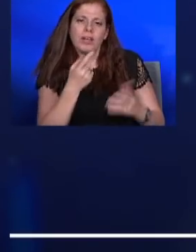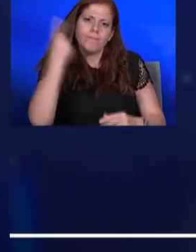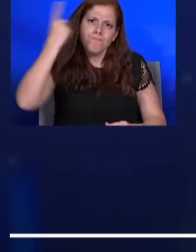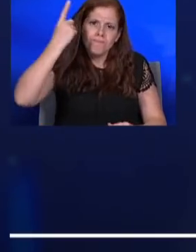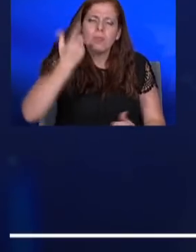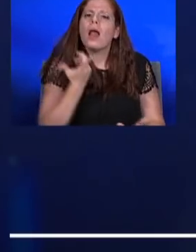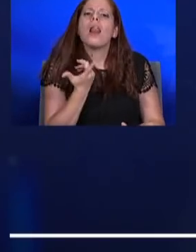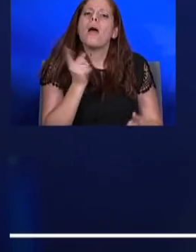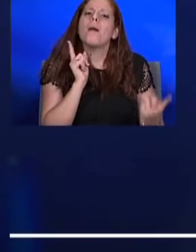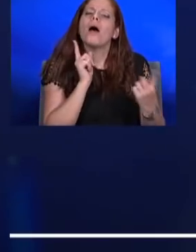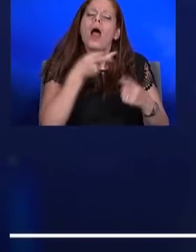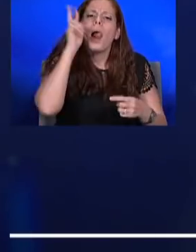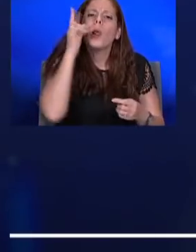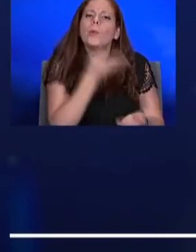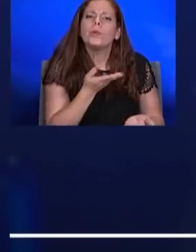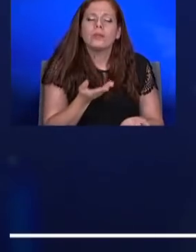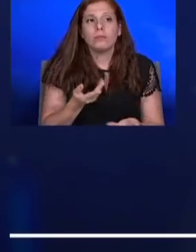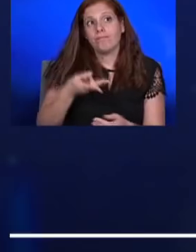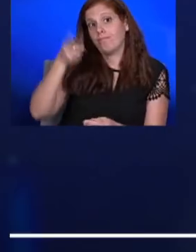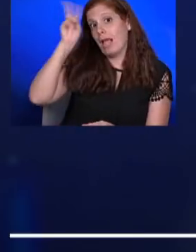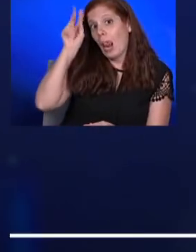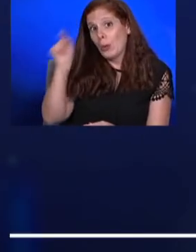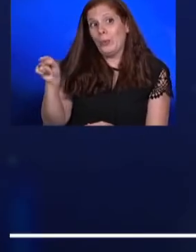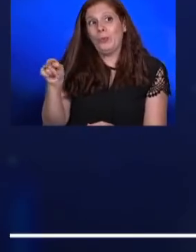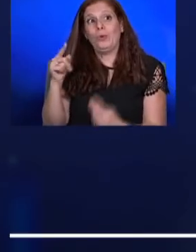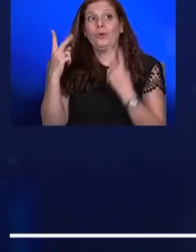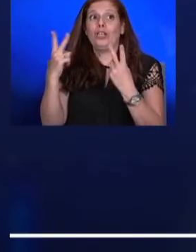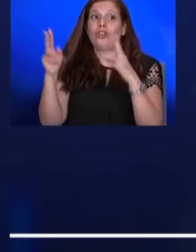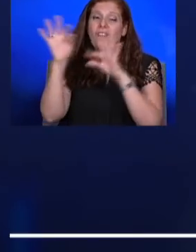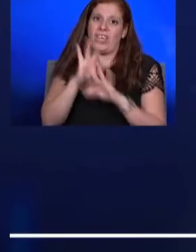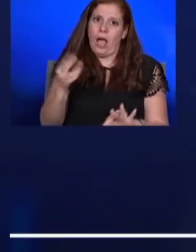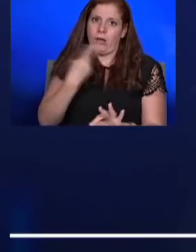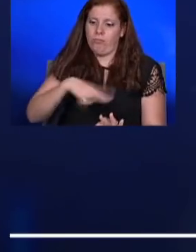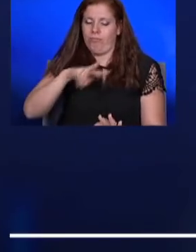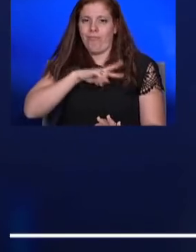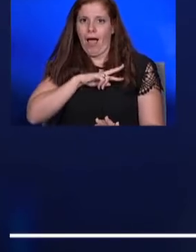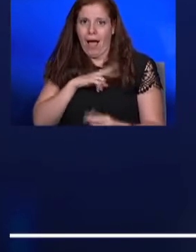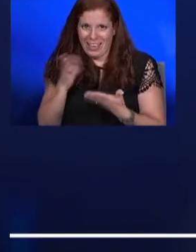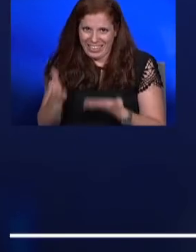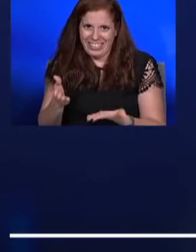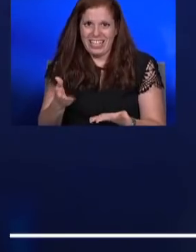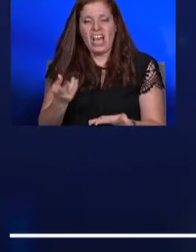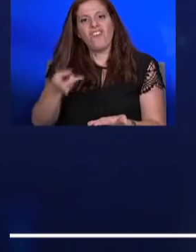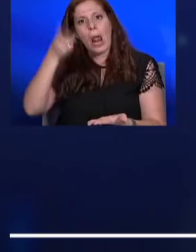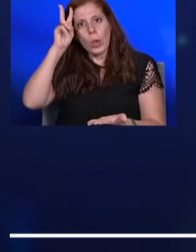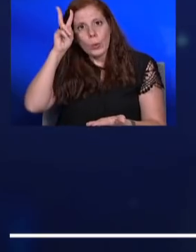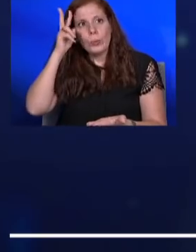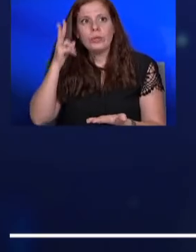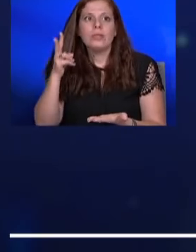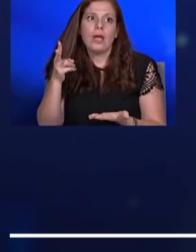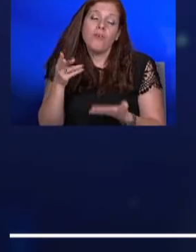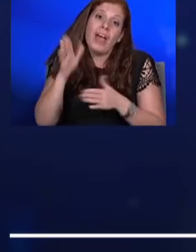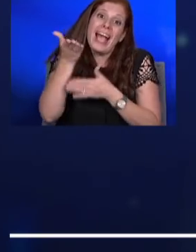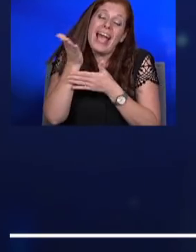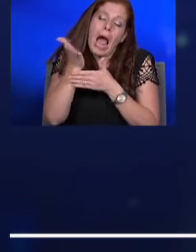מול הליכוד, כי הליכוד הוא נחשב עדיין בעל הבית, והליכוד קודם כל גם, וחלק מחברי הליכוד לא